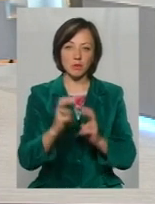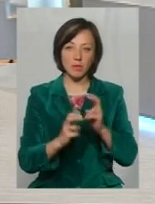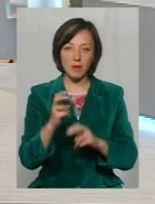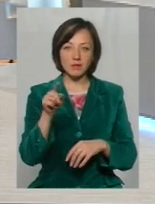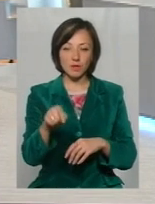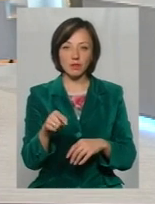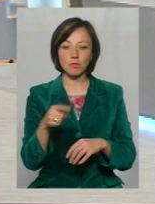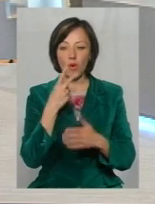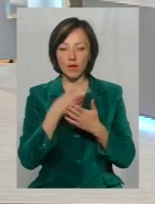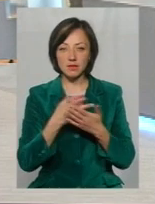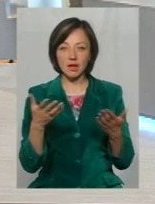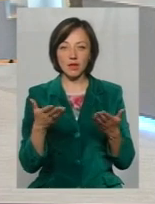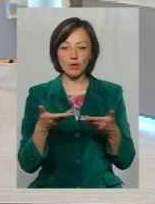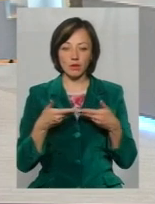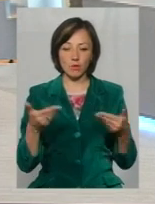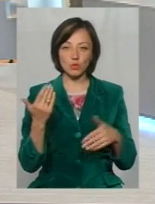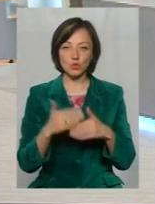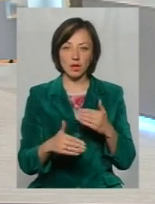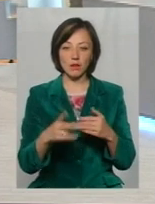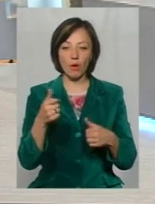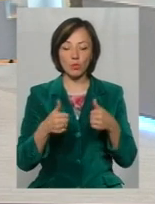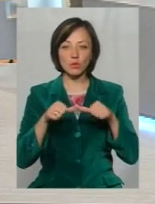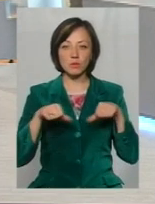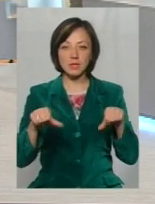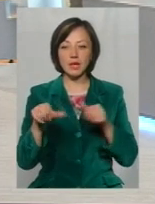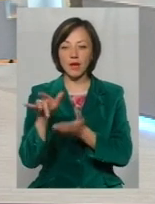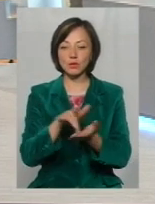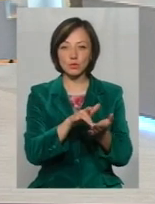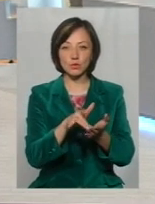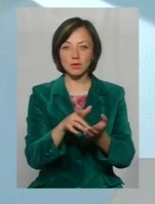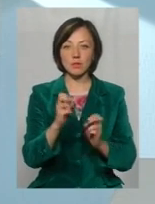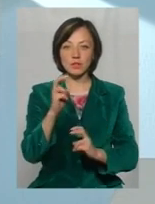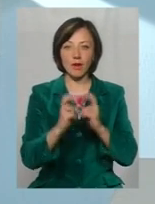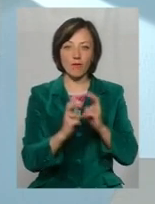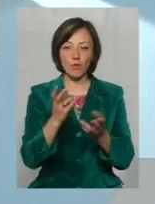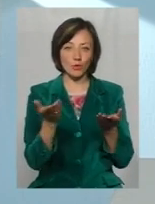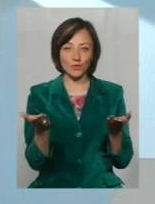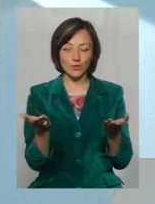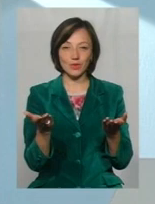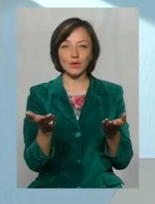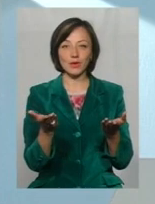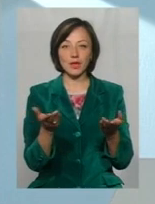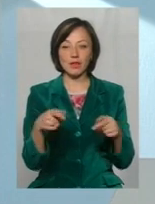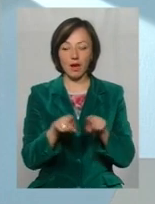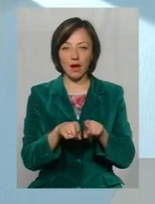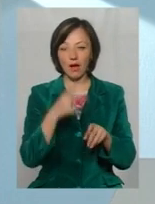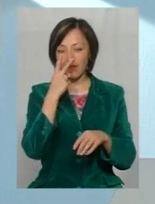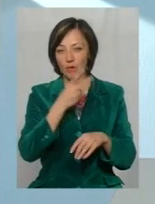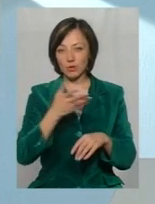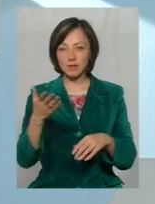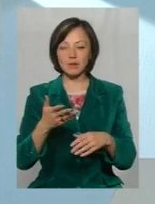вони показали нам вже на конкурсній комісії екскурсію пивзаводом віртуально, тому така наочність